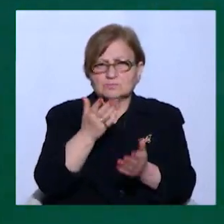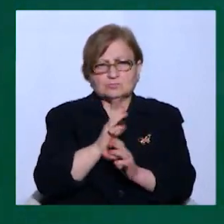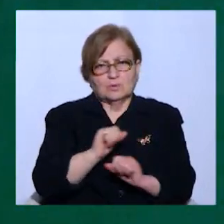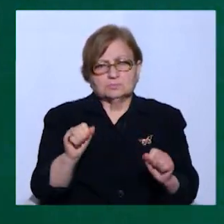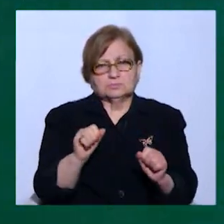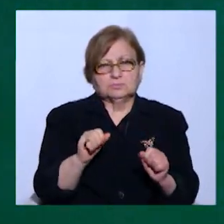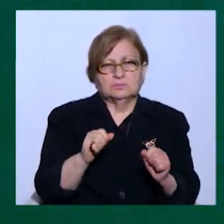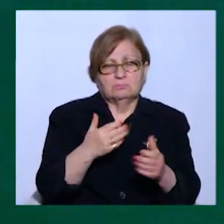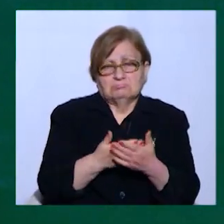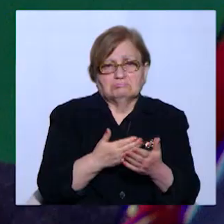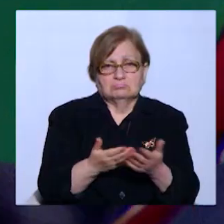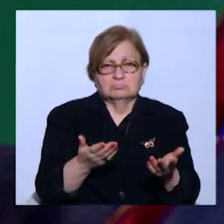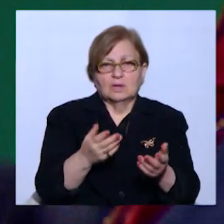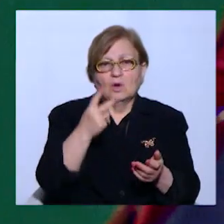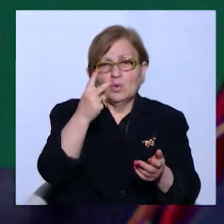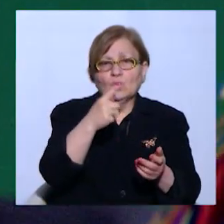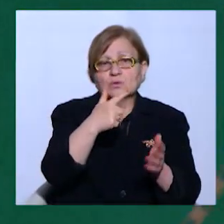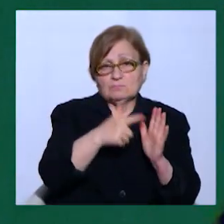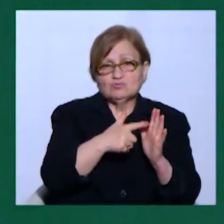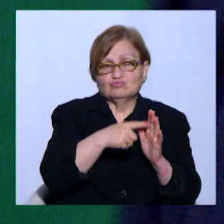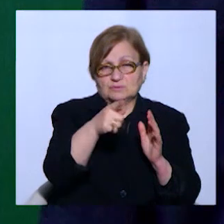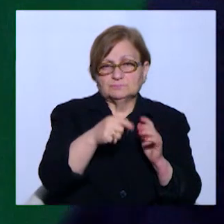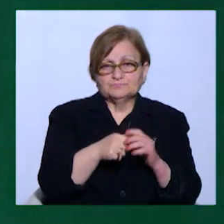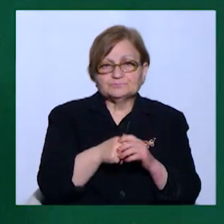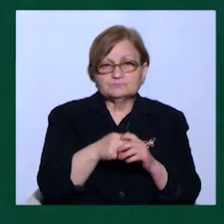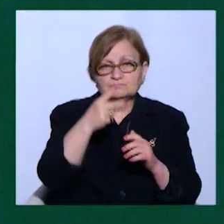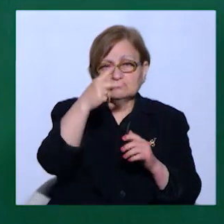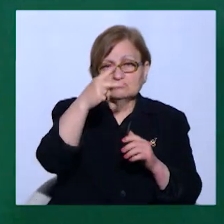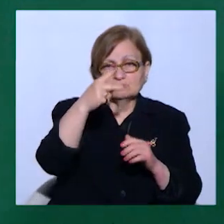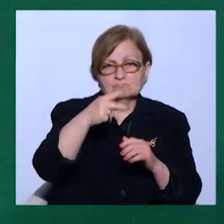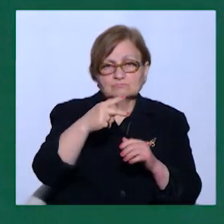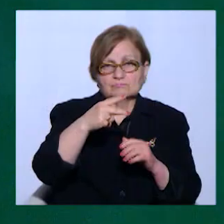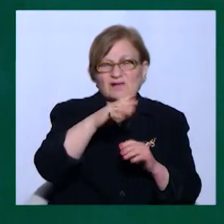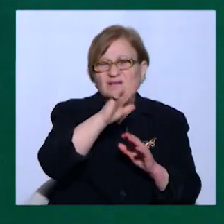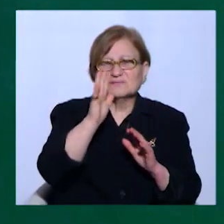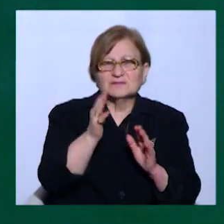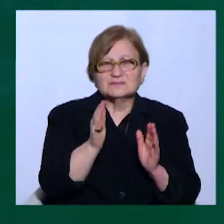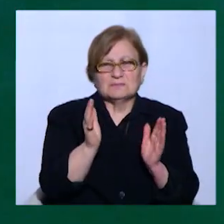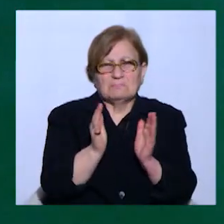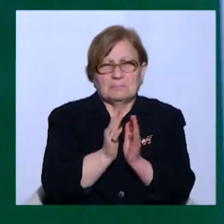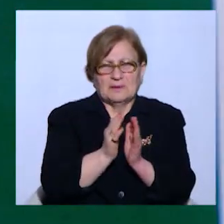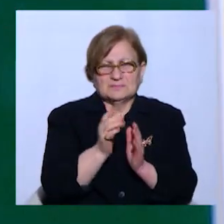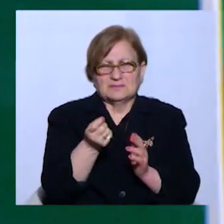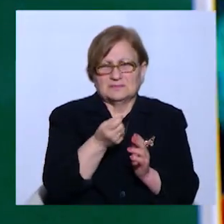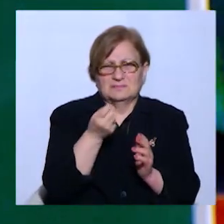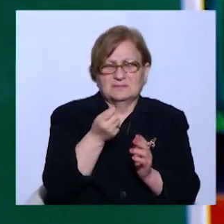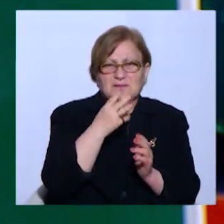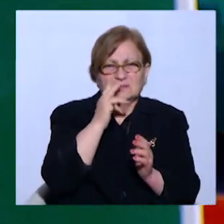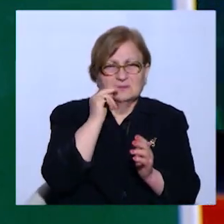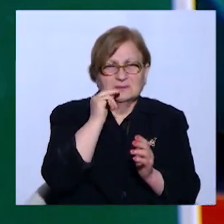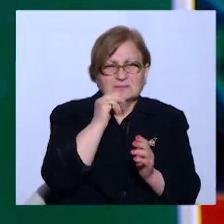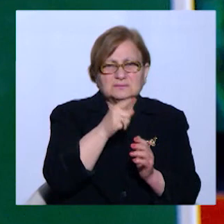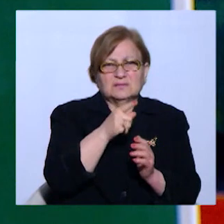2 მე7 2 არის ყველაზე პატარა მოგეხსენებათ მარტივი რიცხვი და